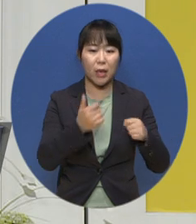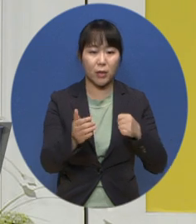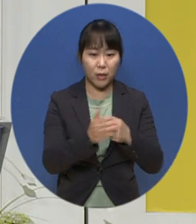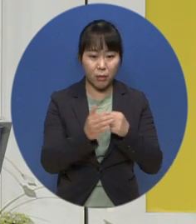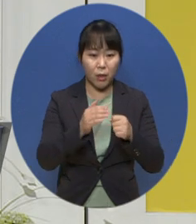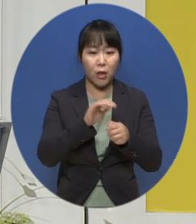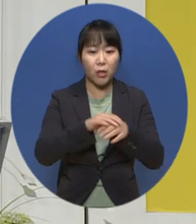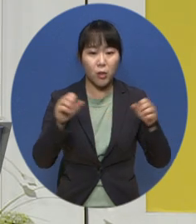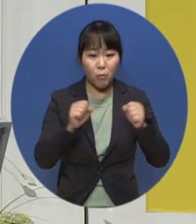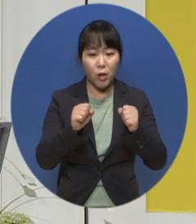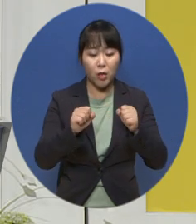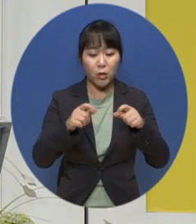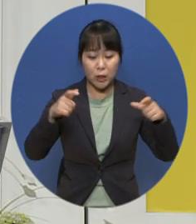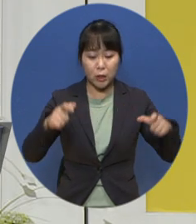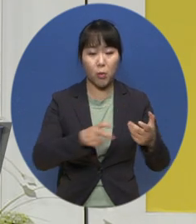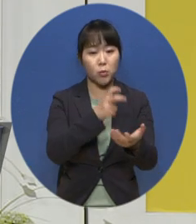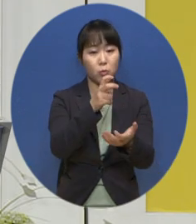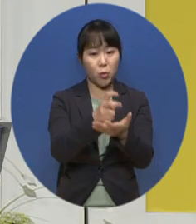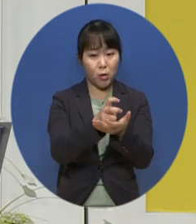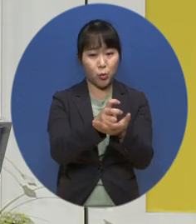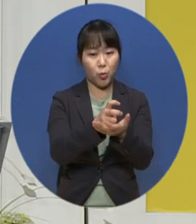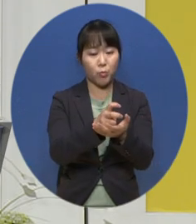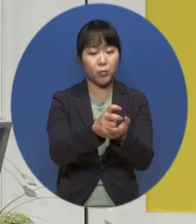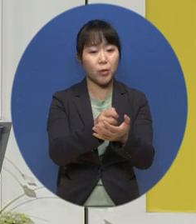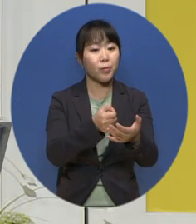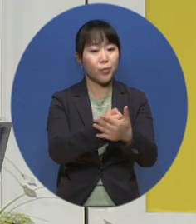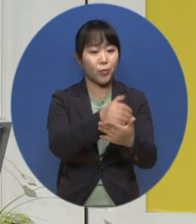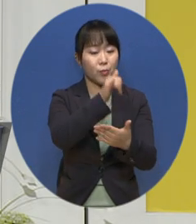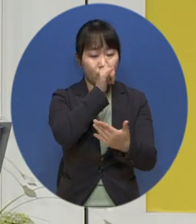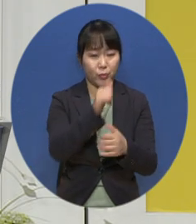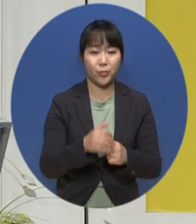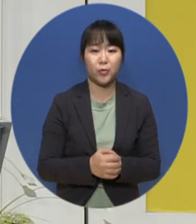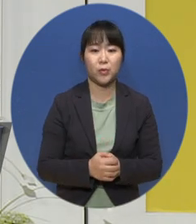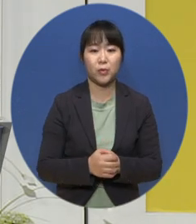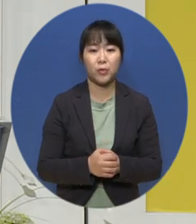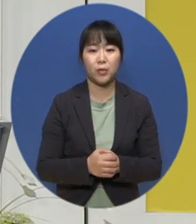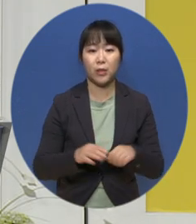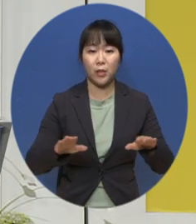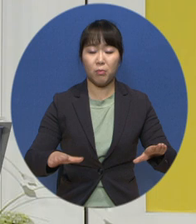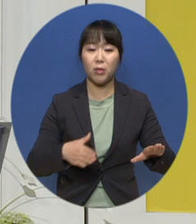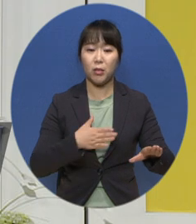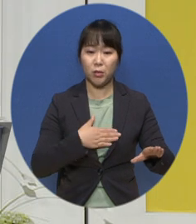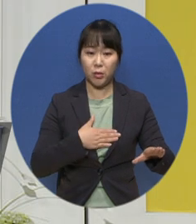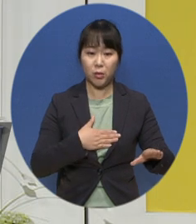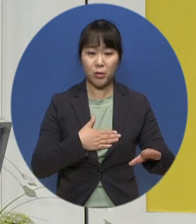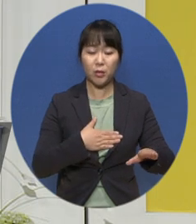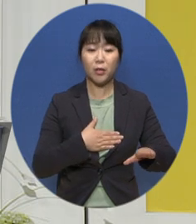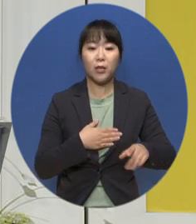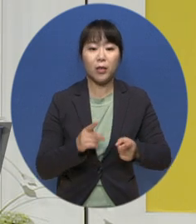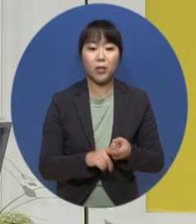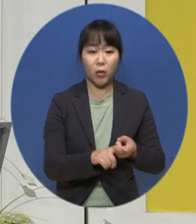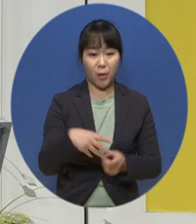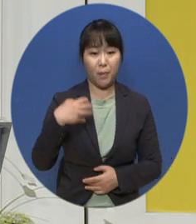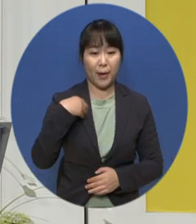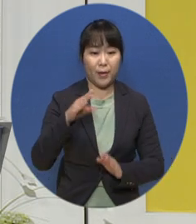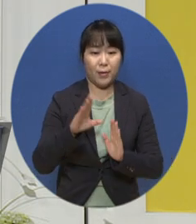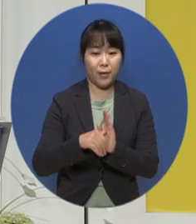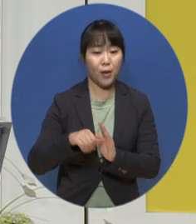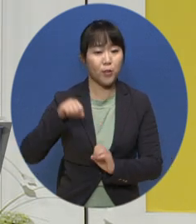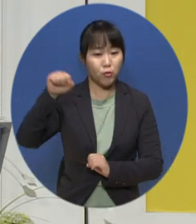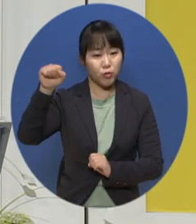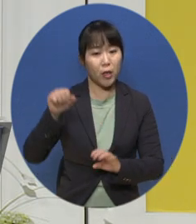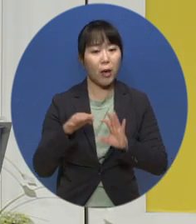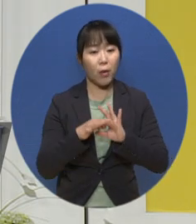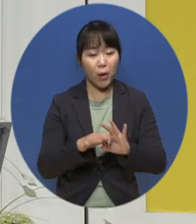제철 역들이 만들었습니다 그래서 저는 어 여분의 그 옆에 맡으면서 투쟁 쪽으로 가는